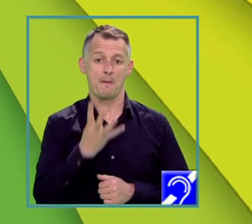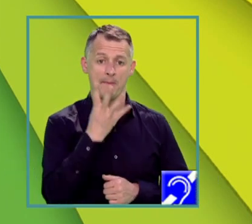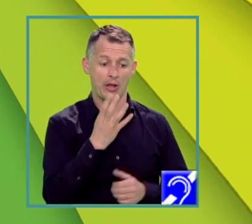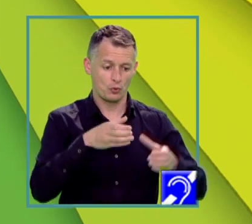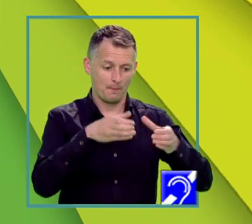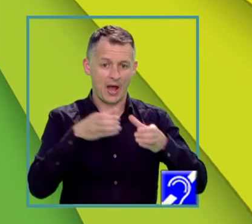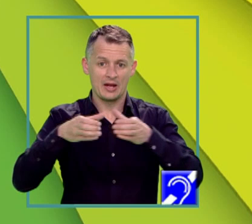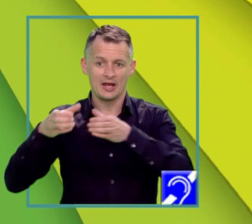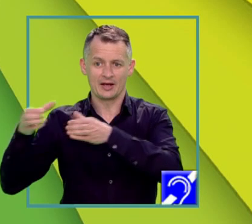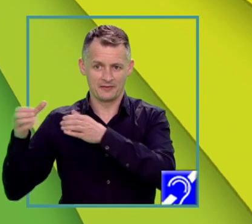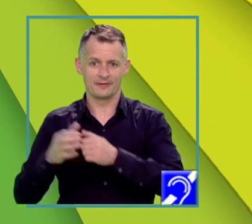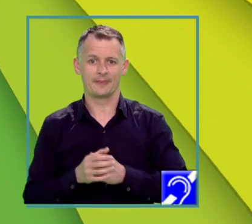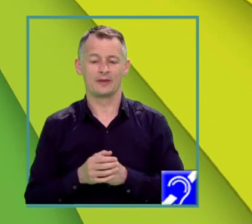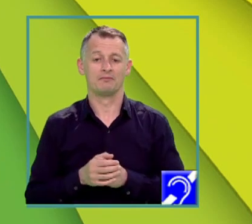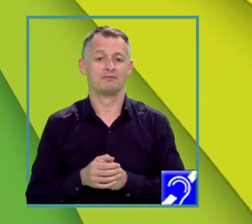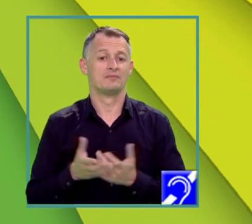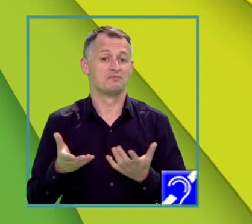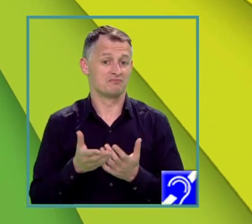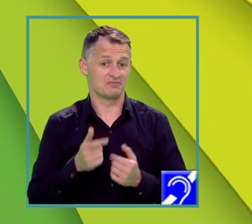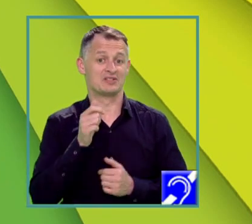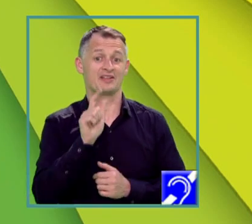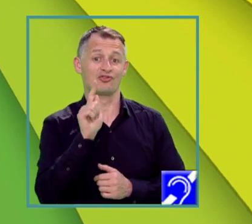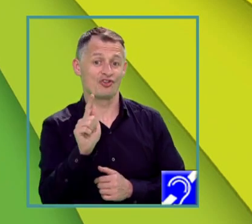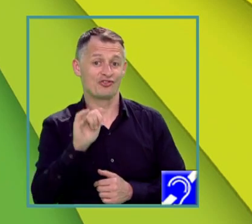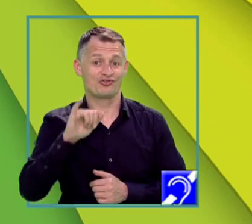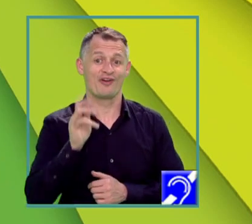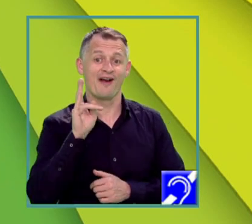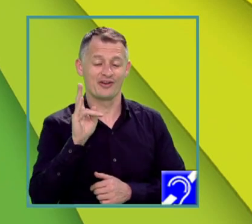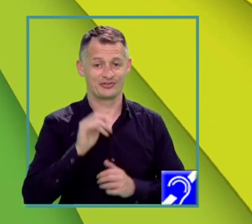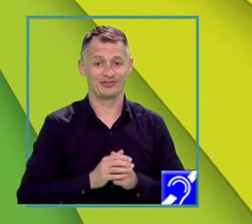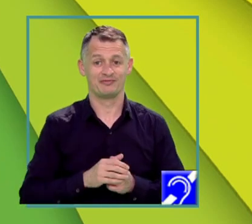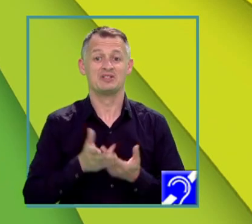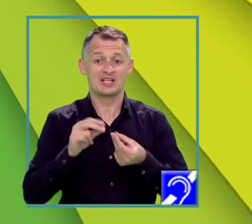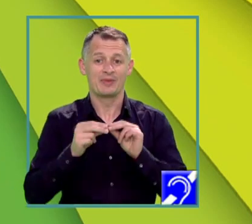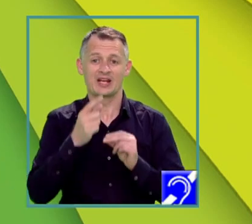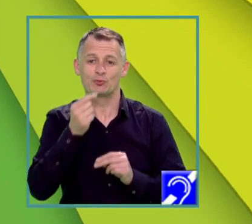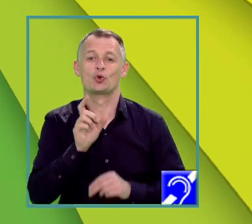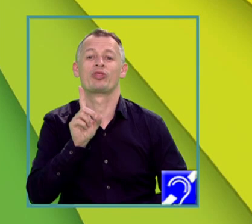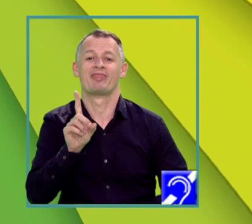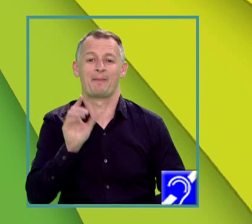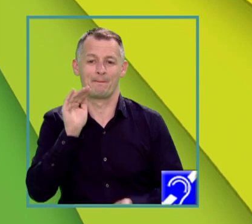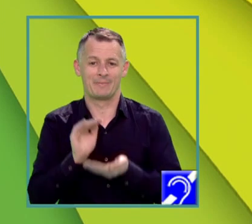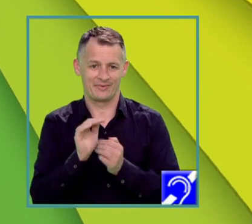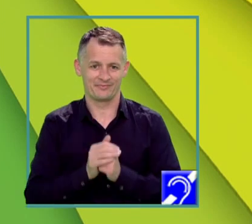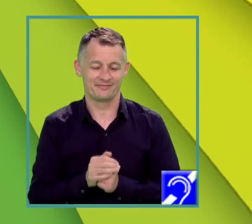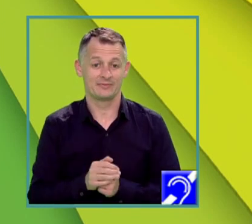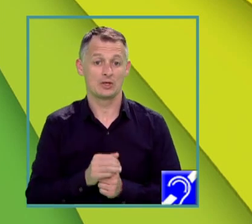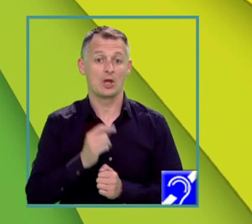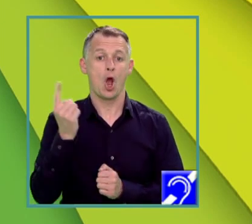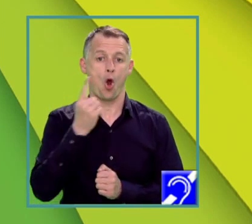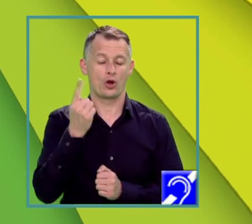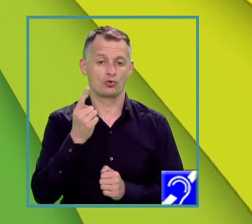care reprezintă câmpie sunt g și h respectiv de mic orașul marcat pe hartă cu numărul